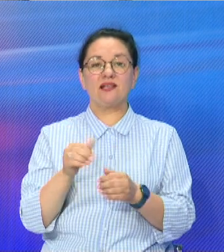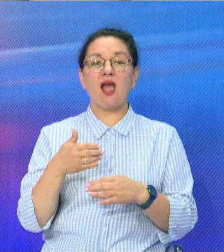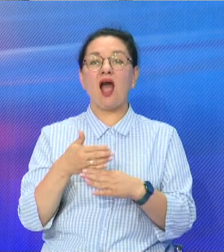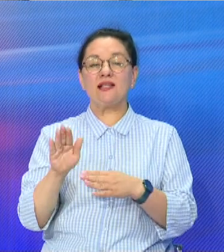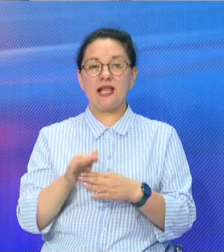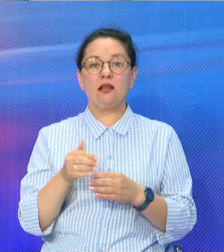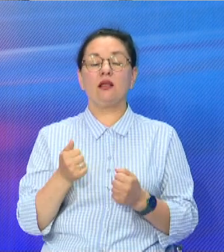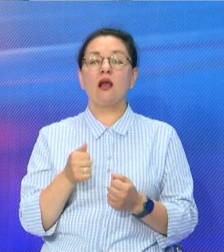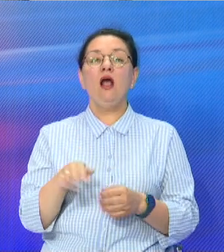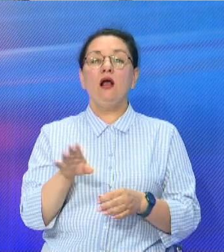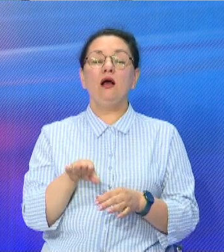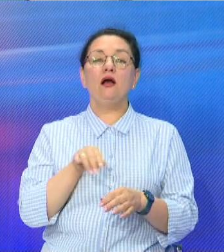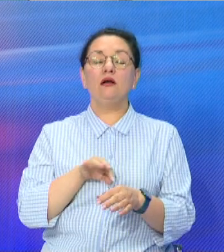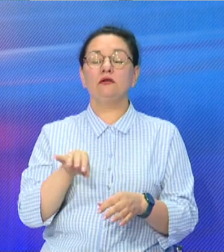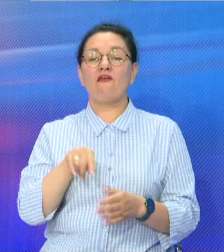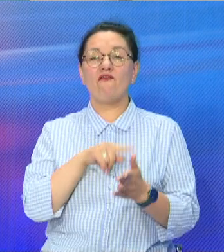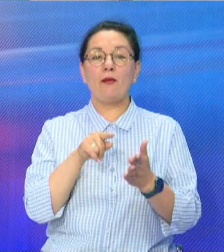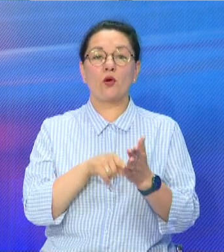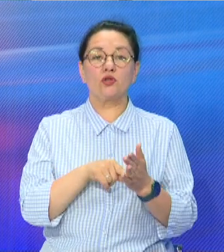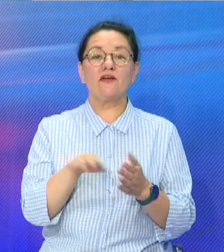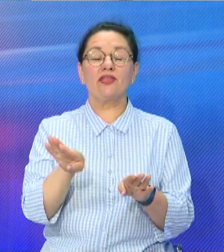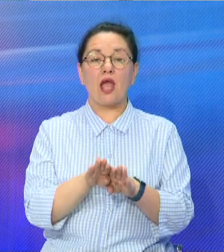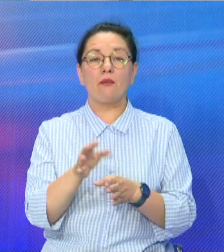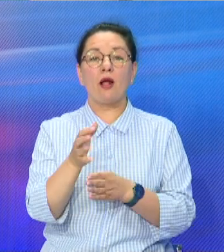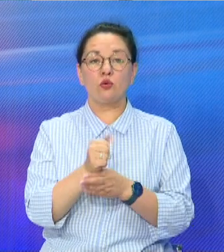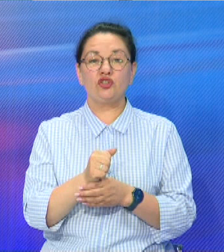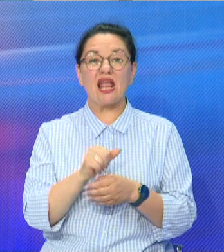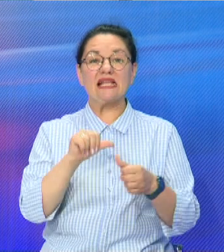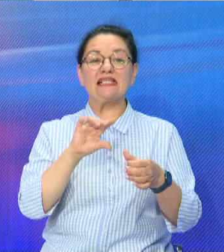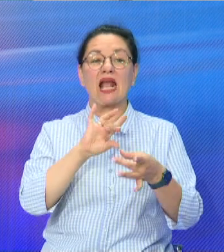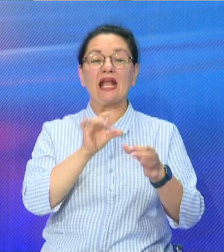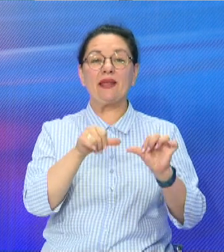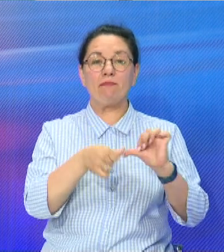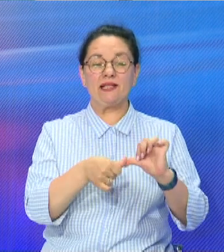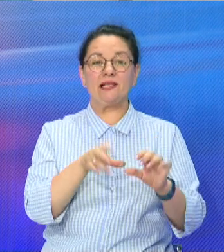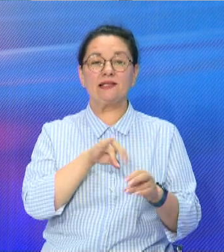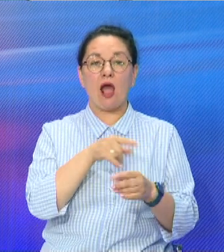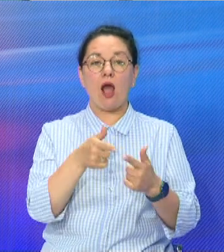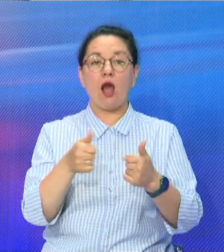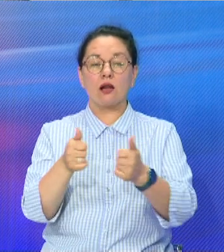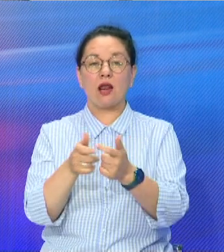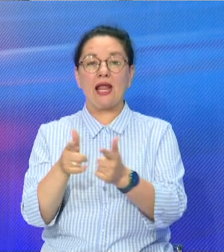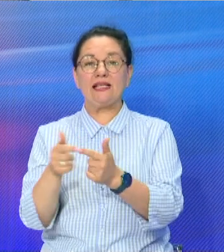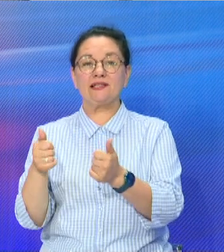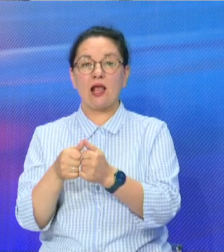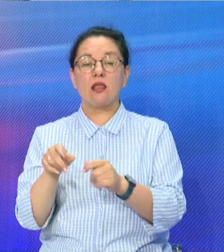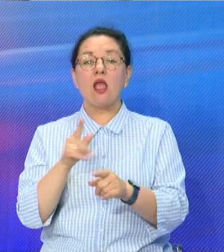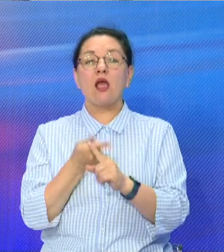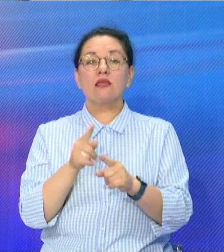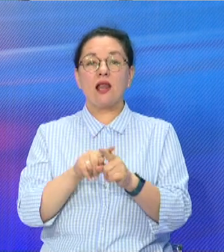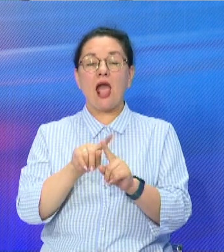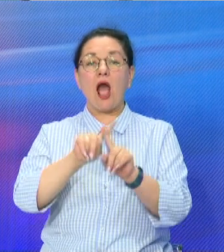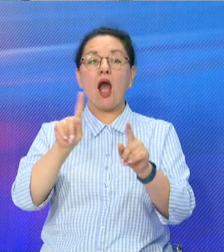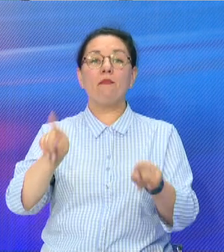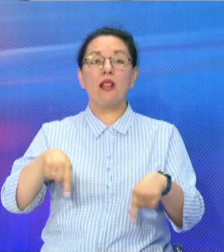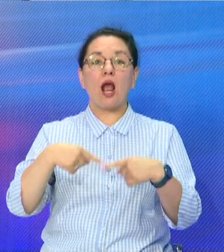реализации так райисполкома поручено закрепить за организациями территорий населенных пунктов by для благоустройства и озеленения и